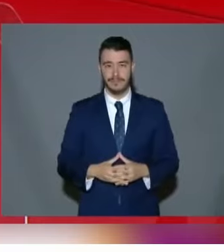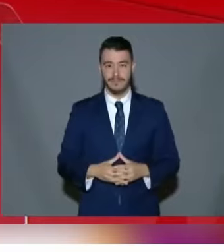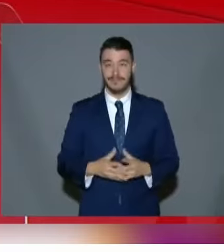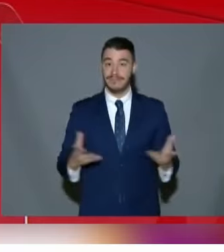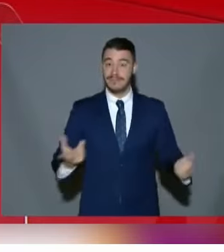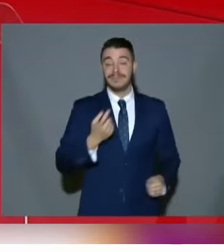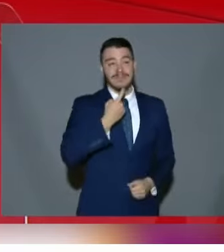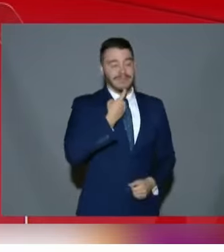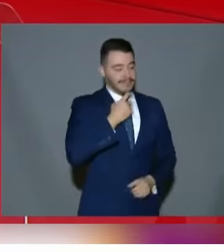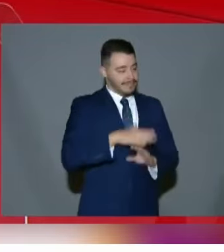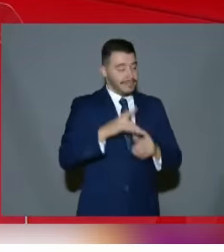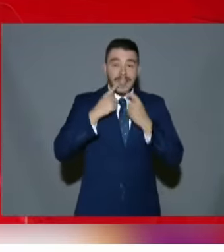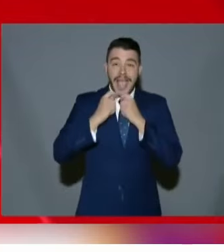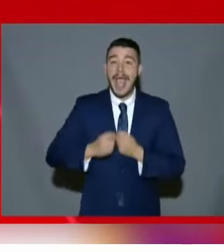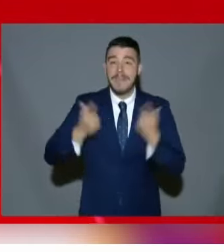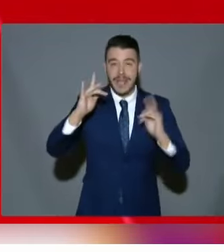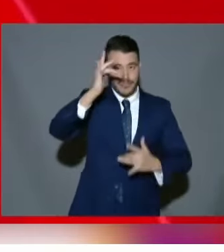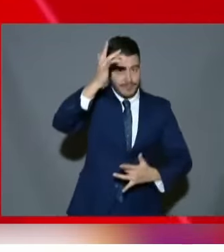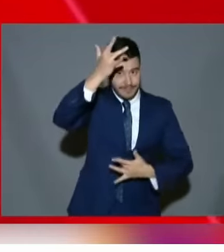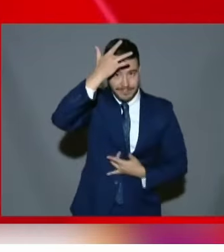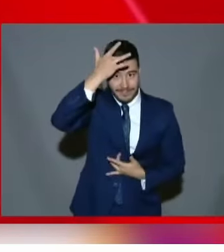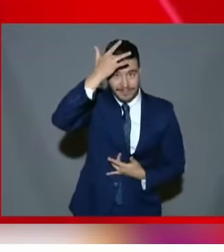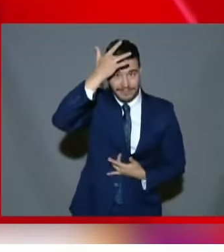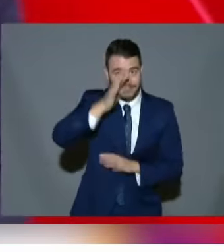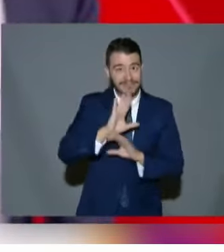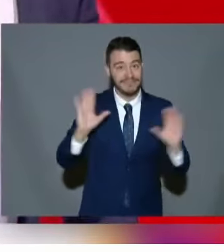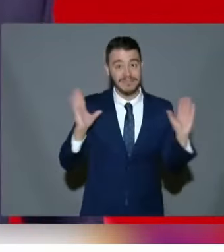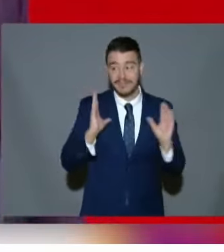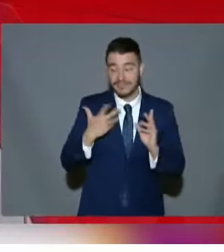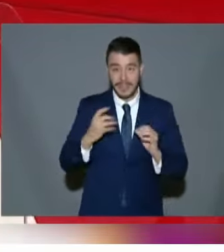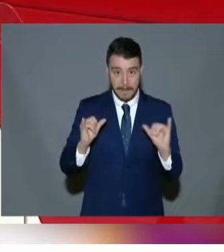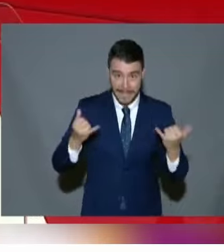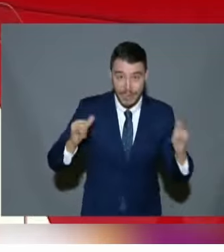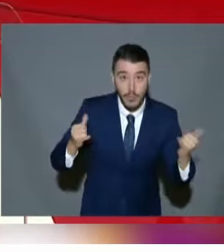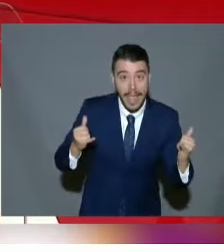Επιτέλους να συνειδητοποιήσουν όλοι, δεν είστε σκάκι.